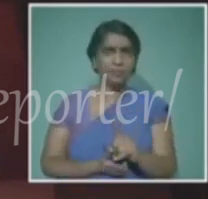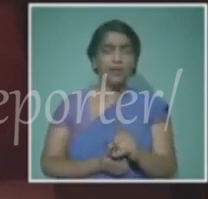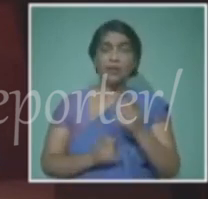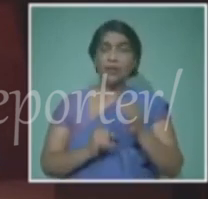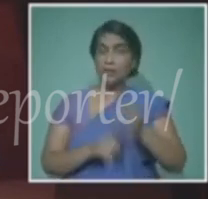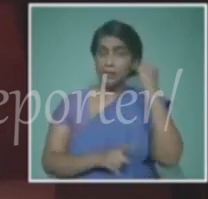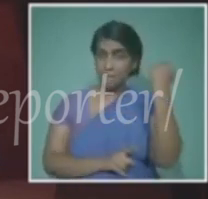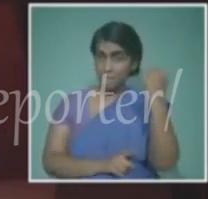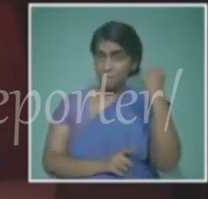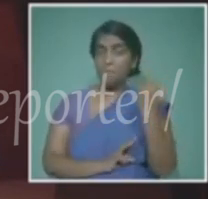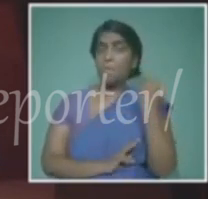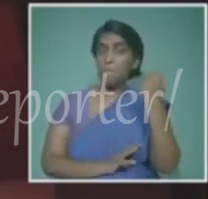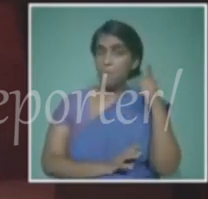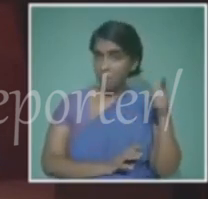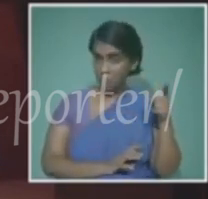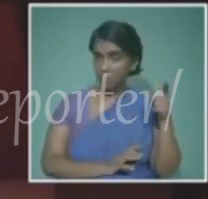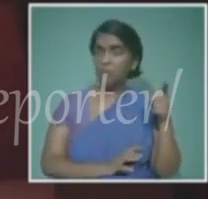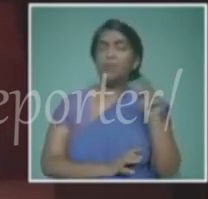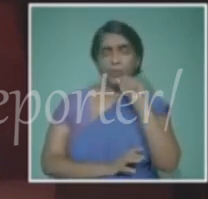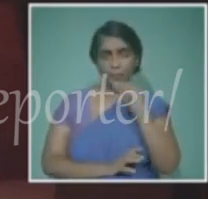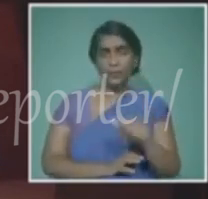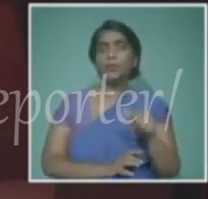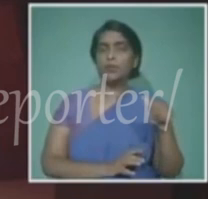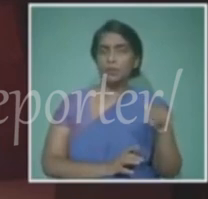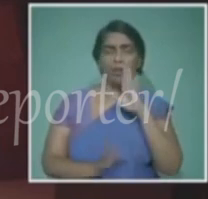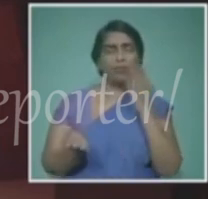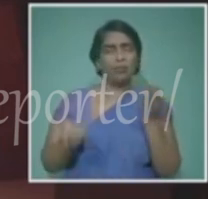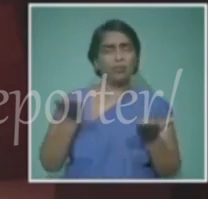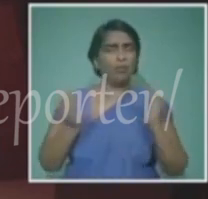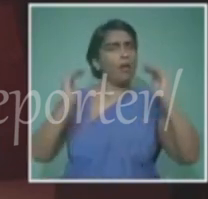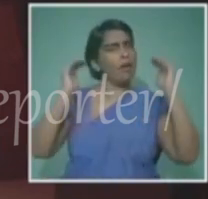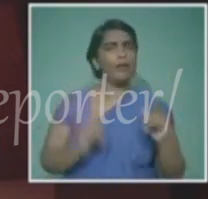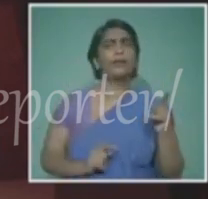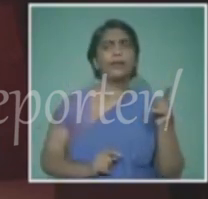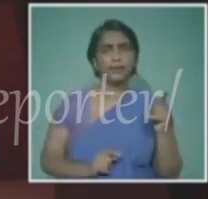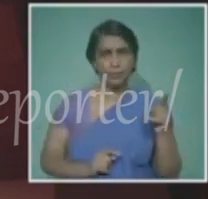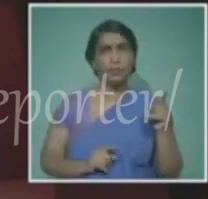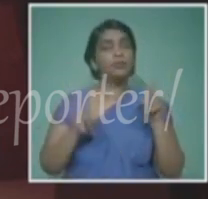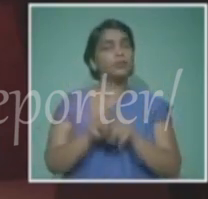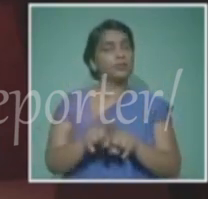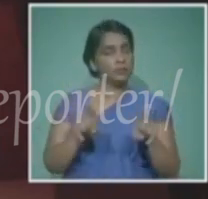විධායක ජනාධිපති බලතලවල සාධනීය ප්‍රගතිශීලී අඩුවීමක් සහ